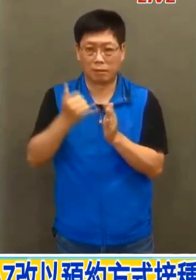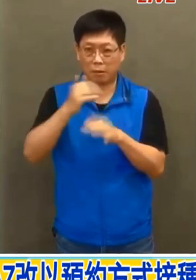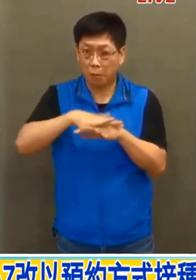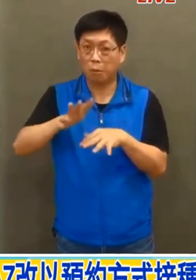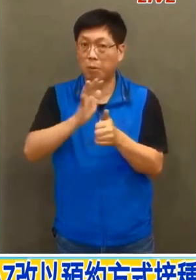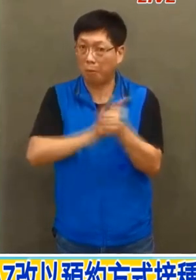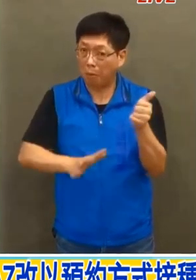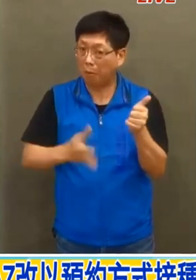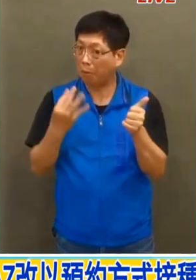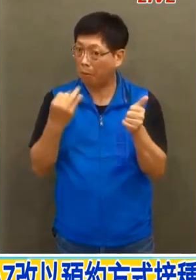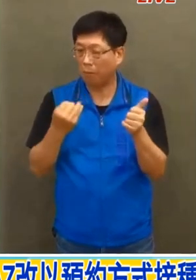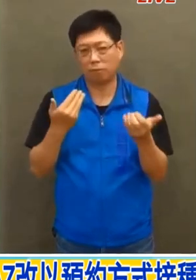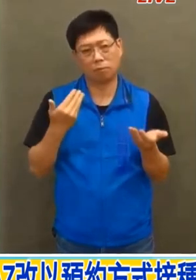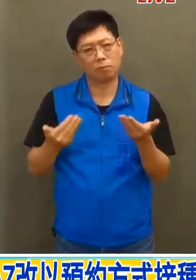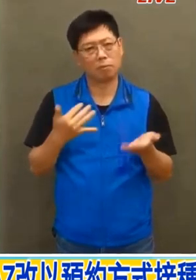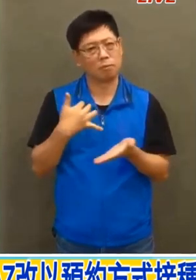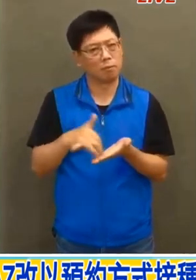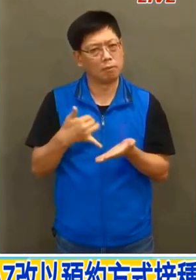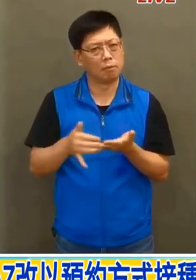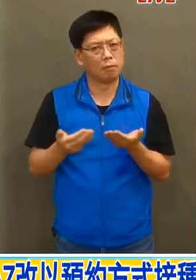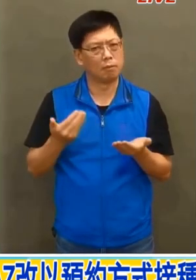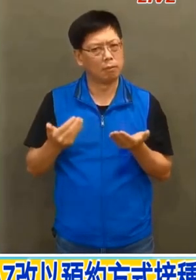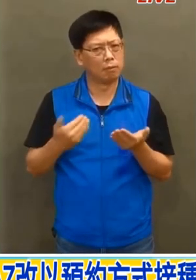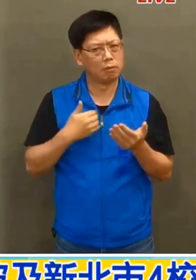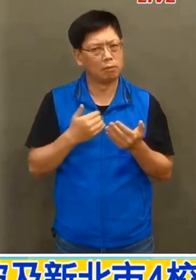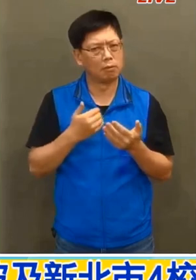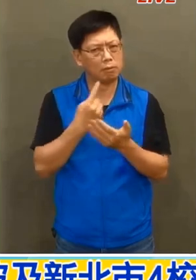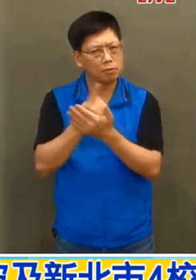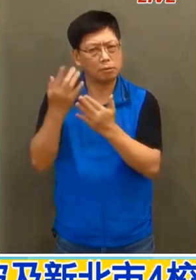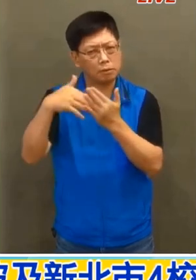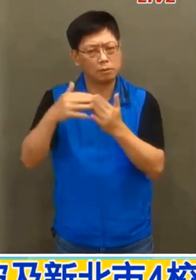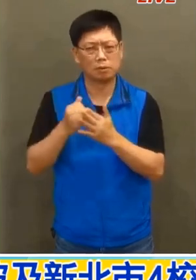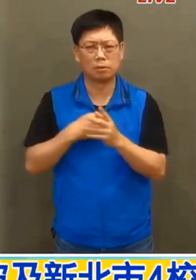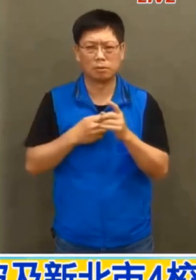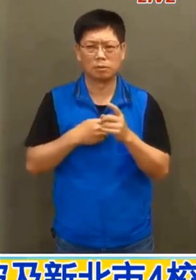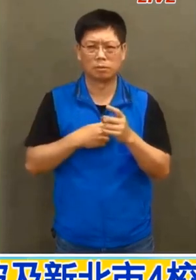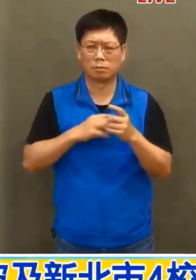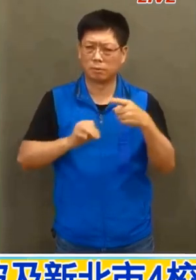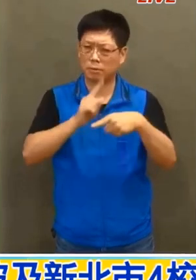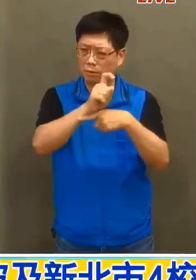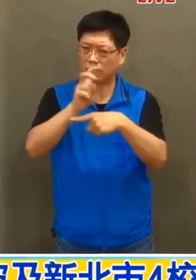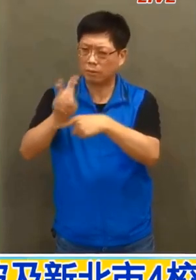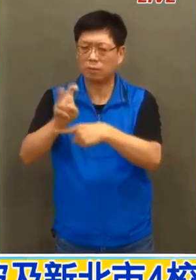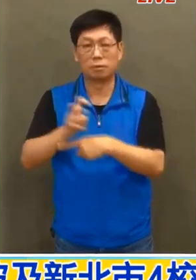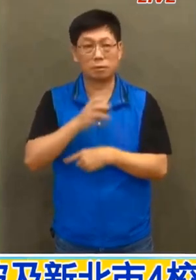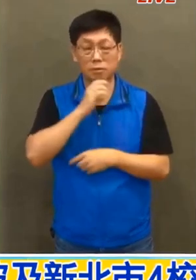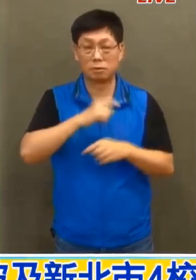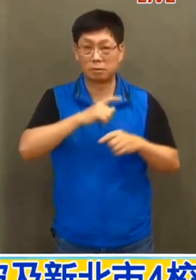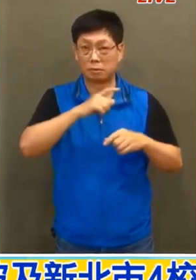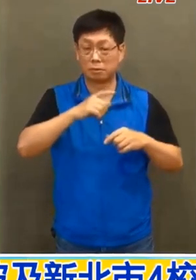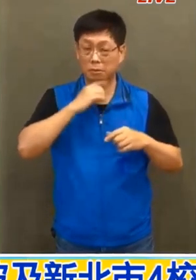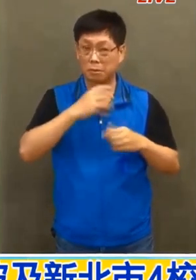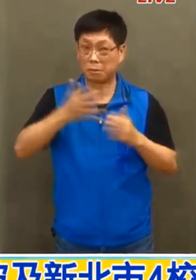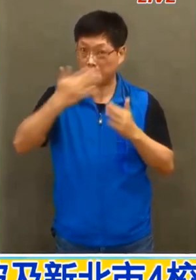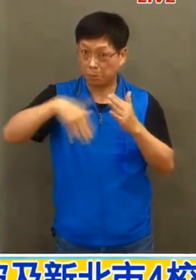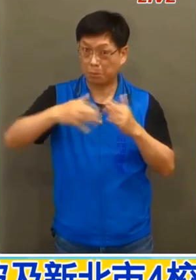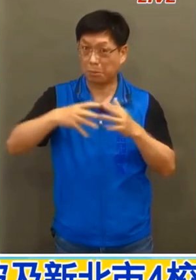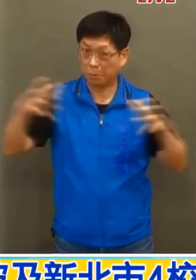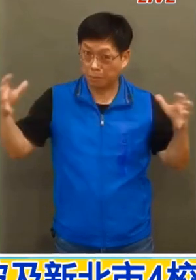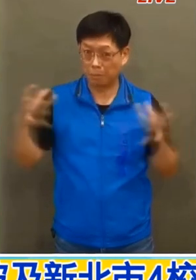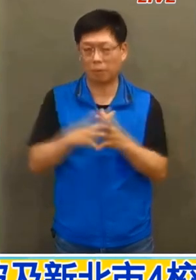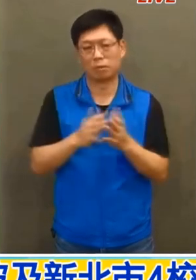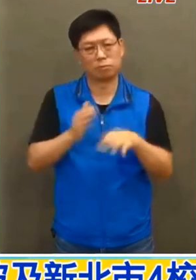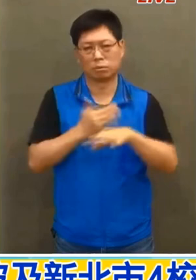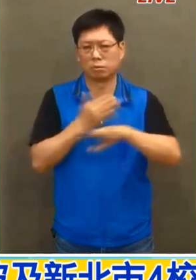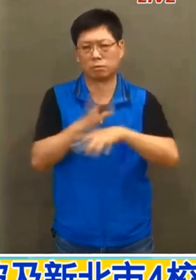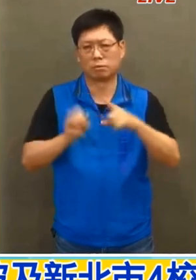学生，现在出估是大概各校回报是1到2成，所以每个全部的学生不会超过20%，